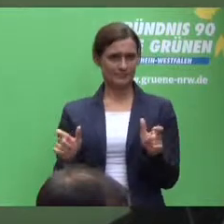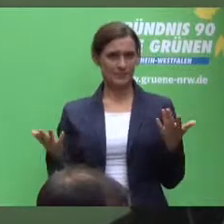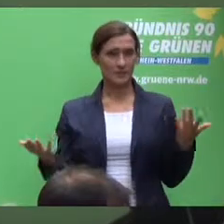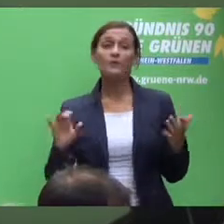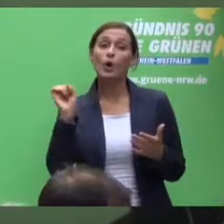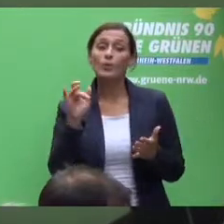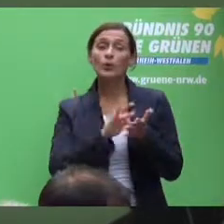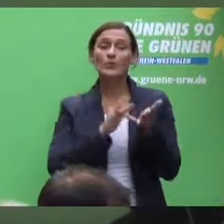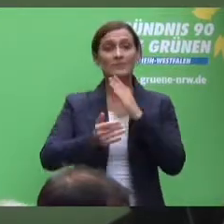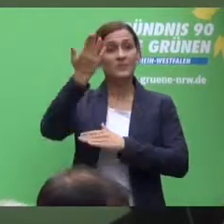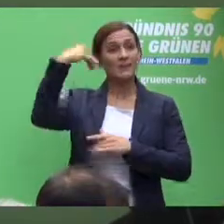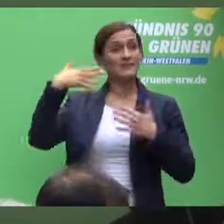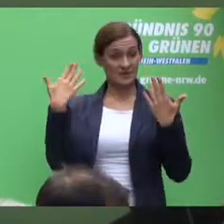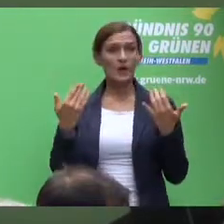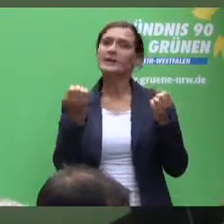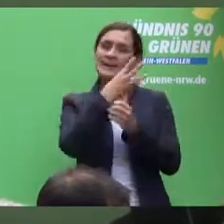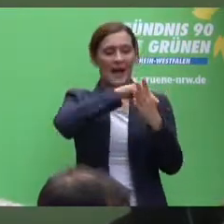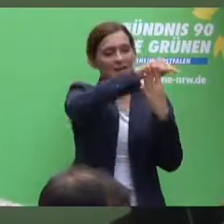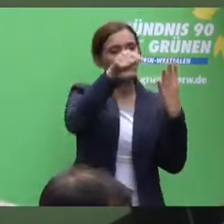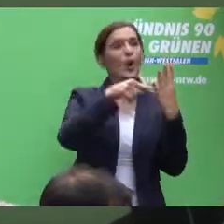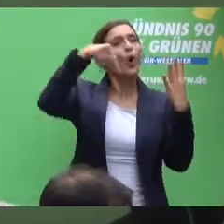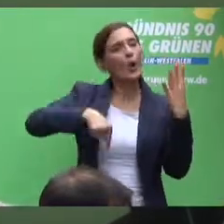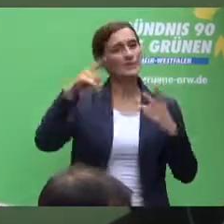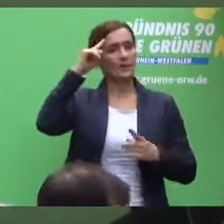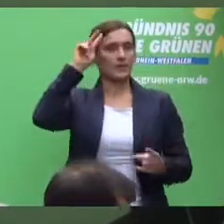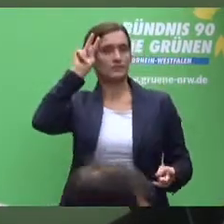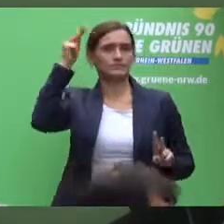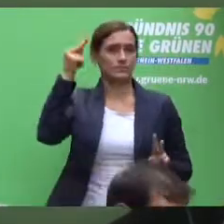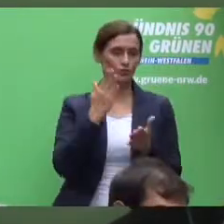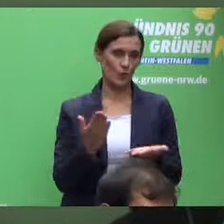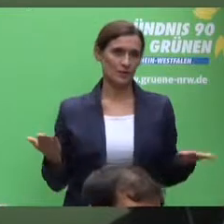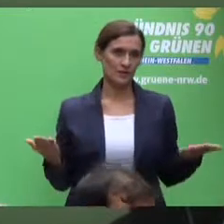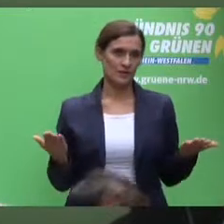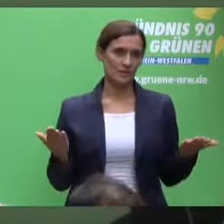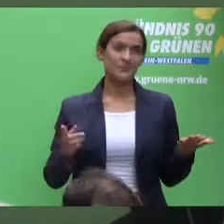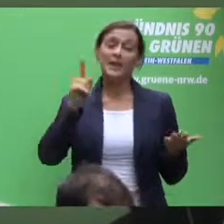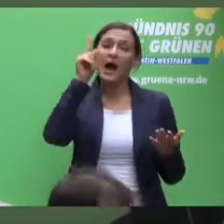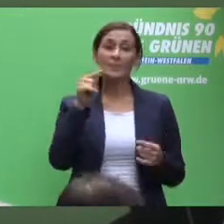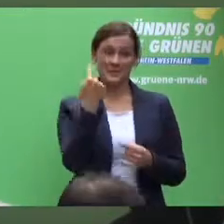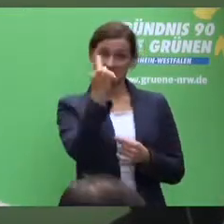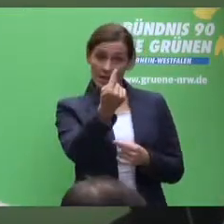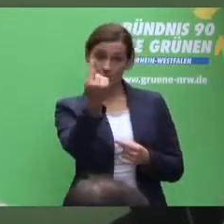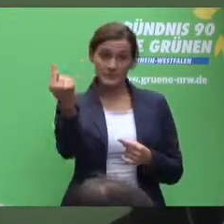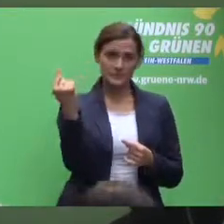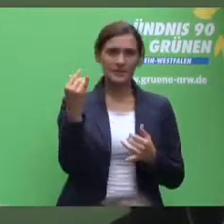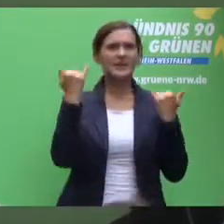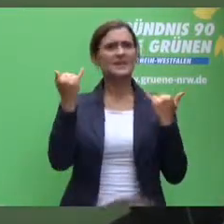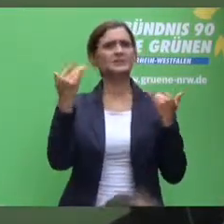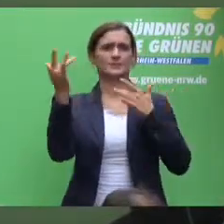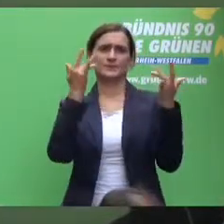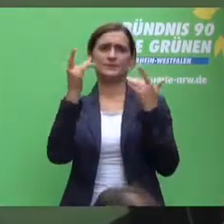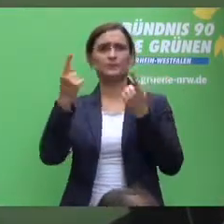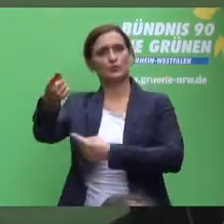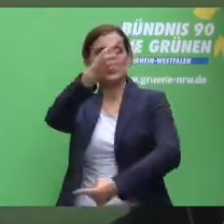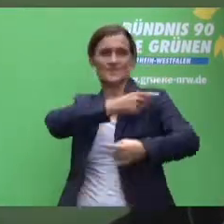diese Position heute nicht mehr vertreten. Das aber, was sie für sich in Anspruch nehmen, das sollten sie